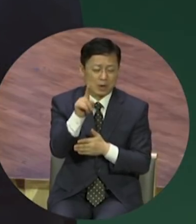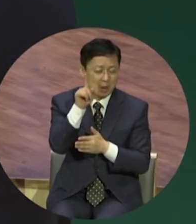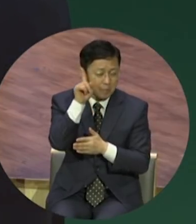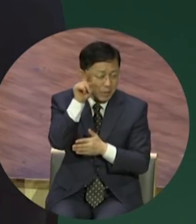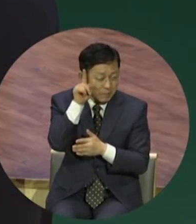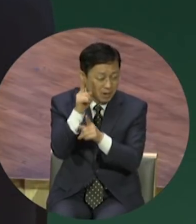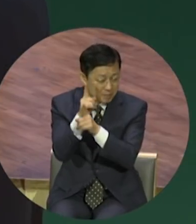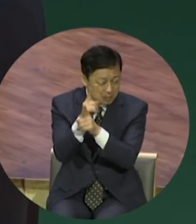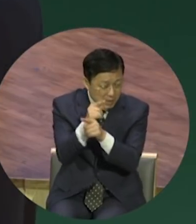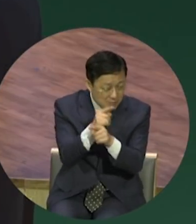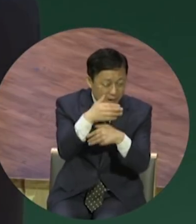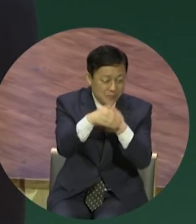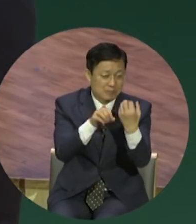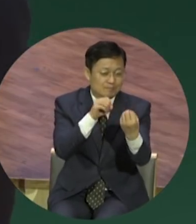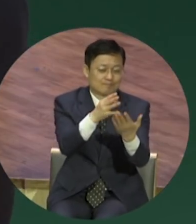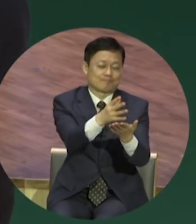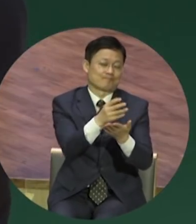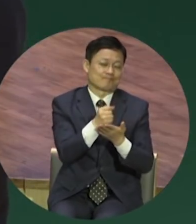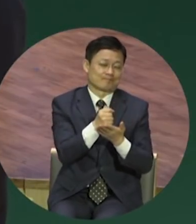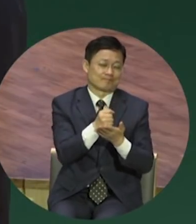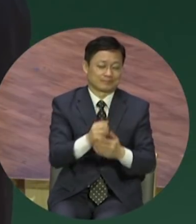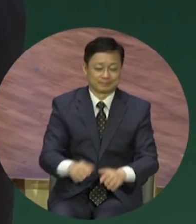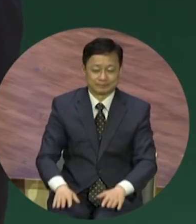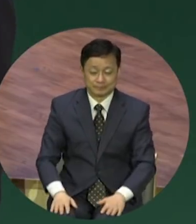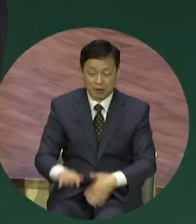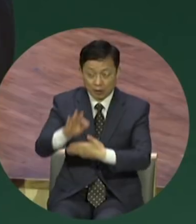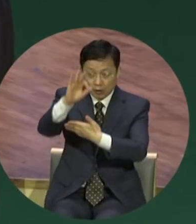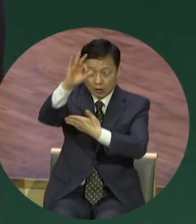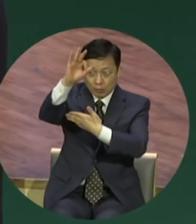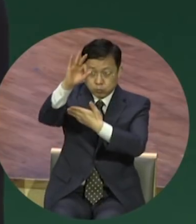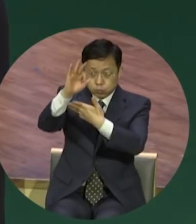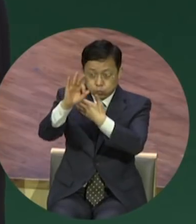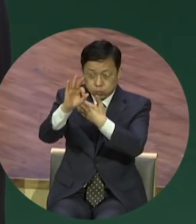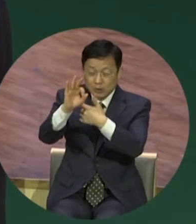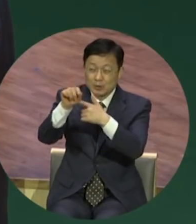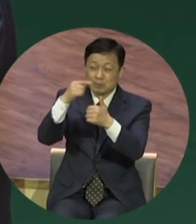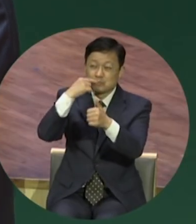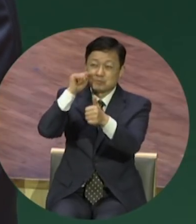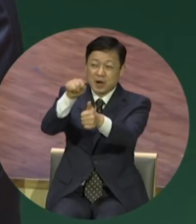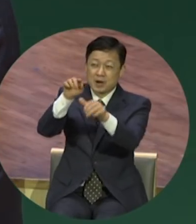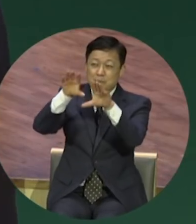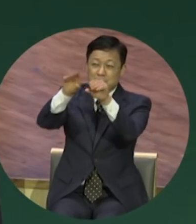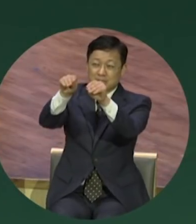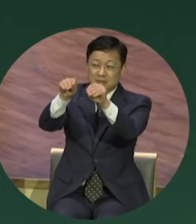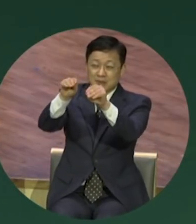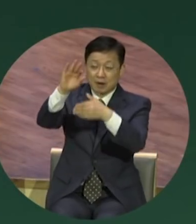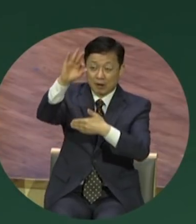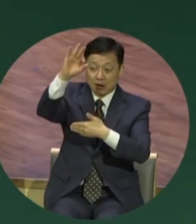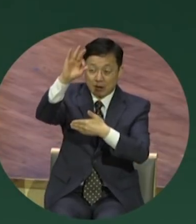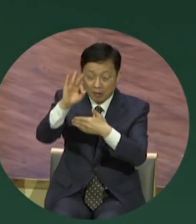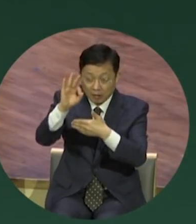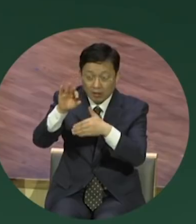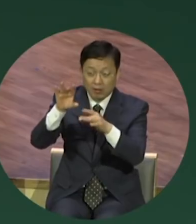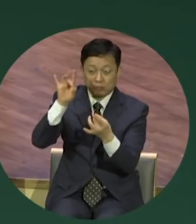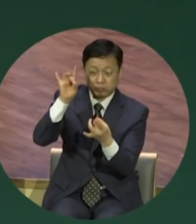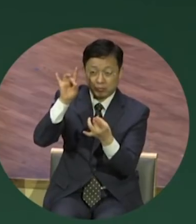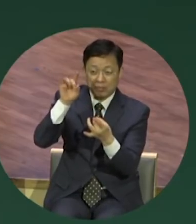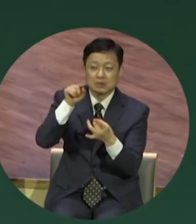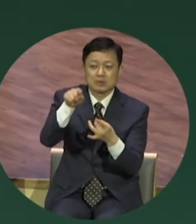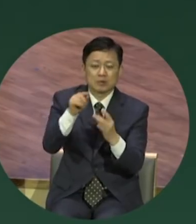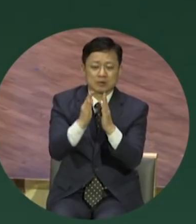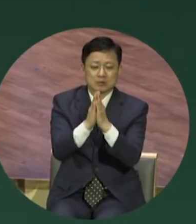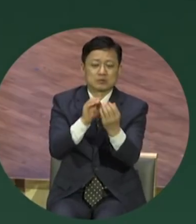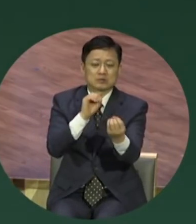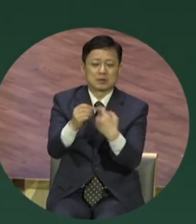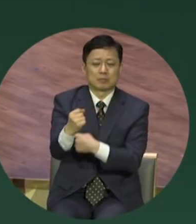daily basis. That's what Joshua did. 태양아, 달아 멈추라. 이게 갑작스럽게 나온 얘기가 아니라니까요. And Joshua says, "Sun, stand still. Moon, stand still."